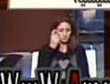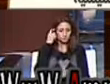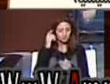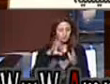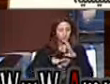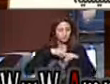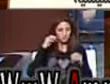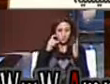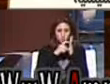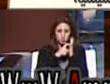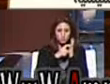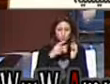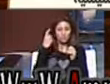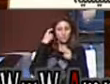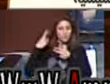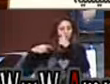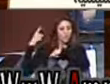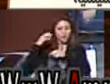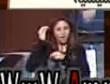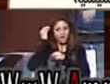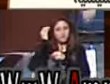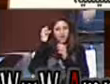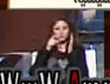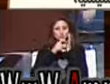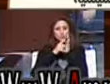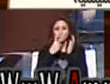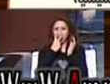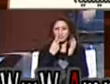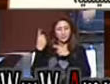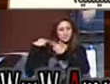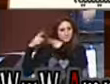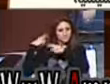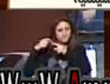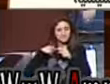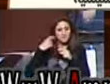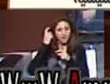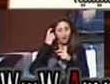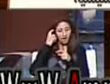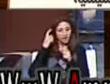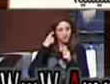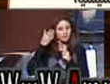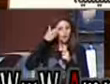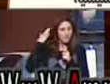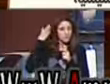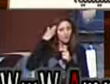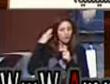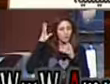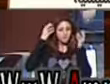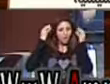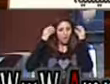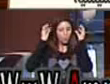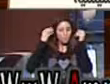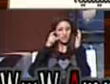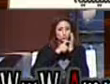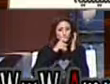الدستور والتعرف على الدساتير السابقة، أو كخبرة في التعامل بيننا وبين بعض، او كرؤيه